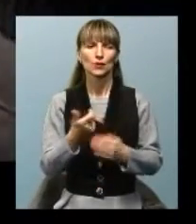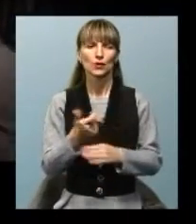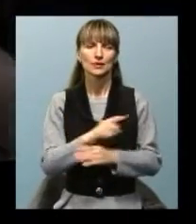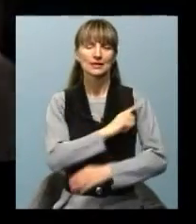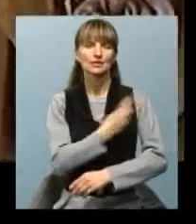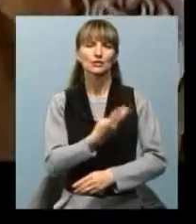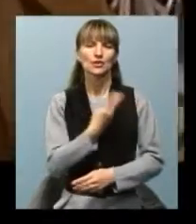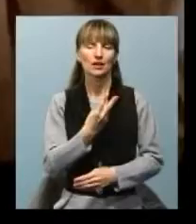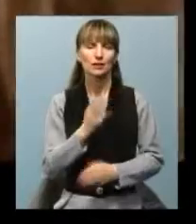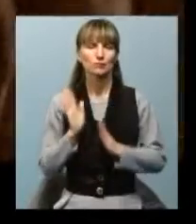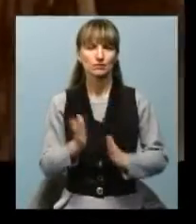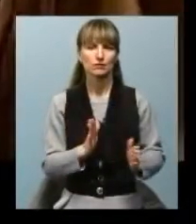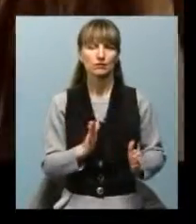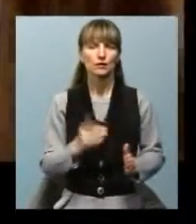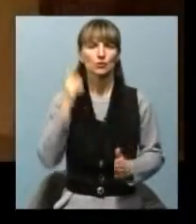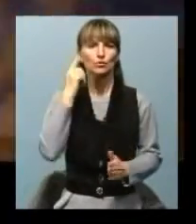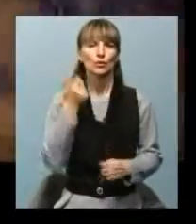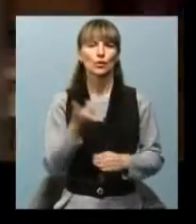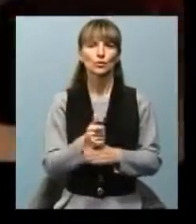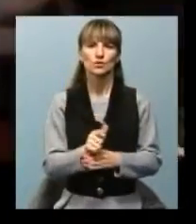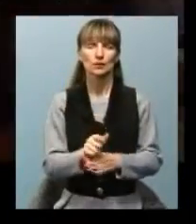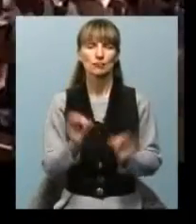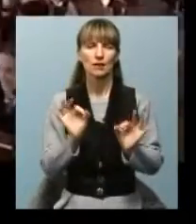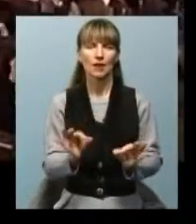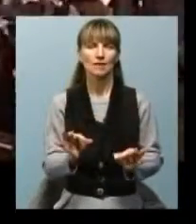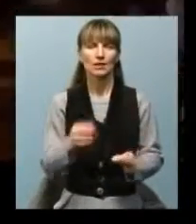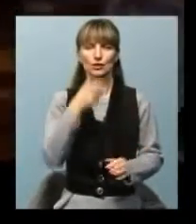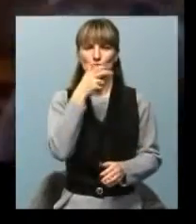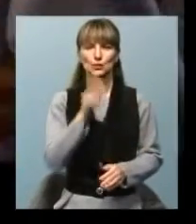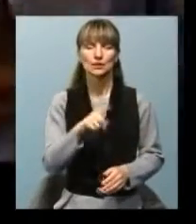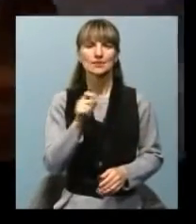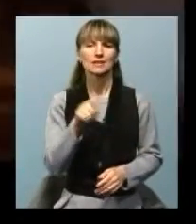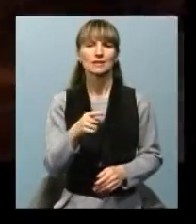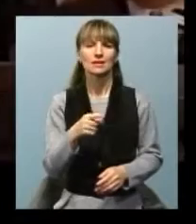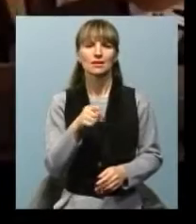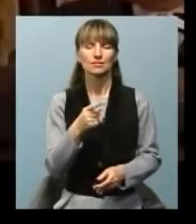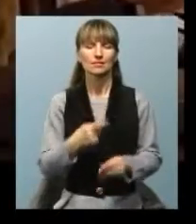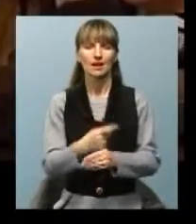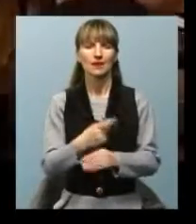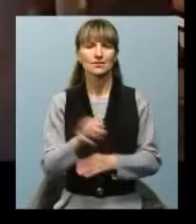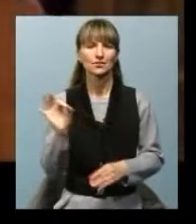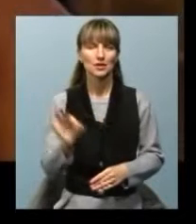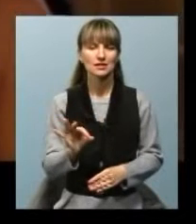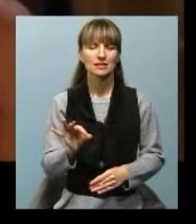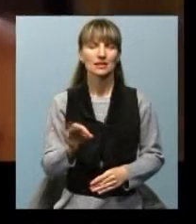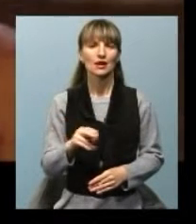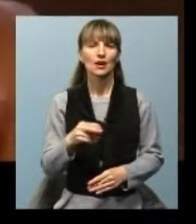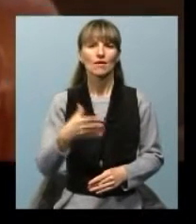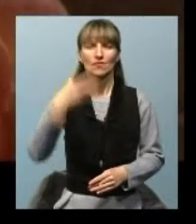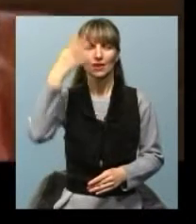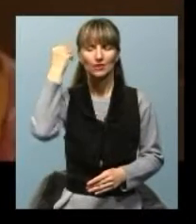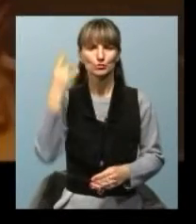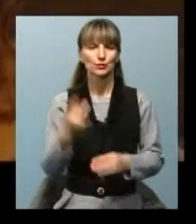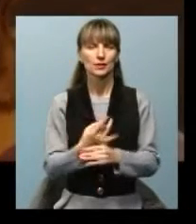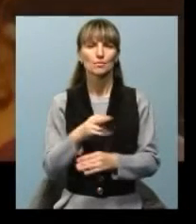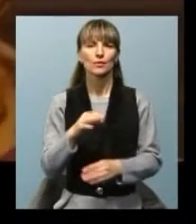і дисципліни здається занадто правильною і занудною, і за це з нею часто глузують. Проте перше враження про цю